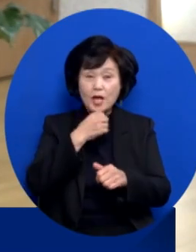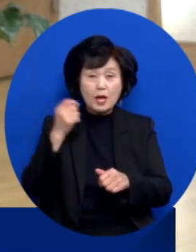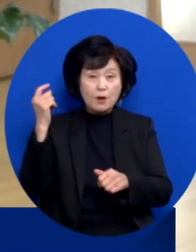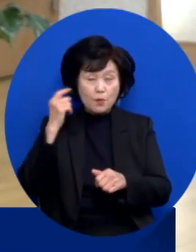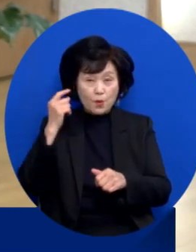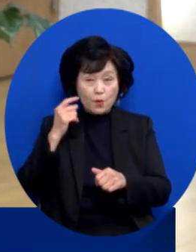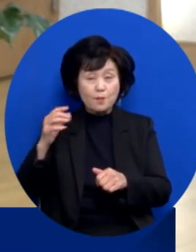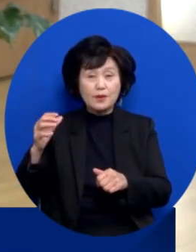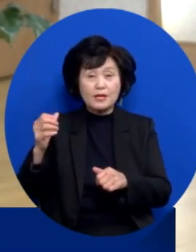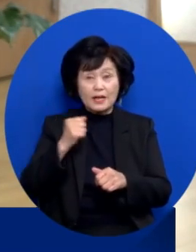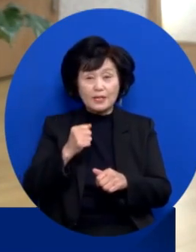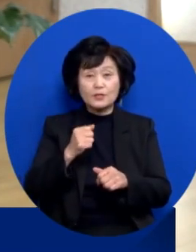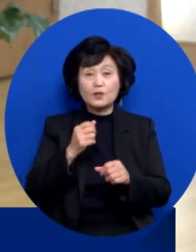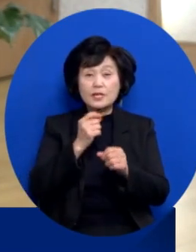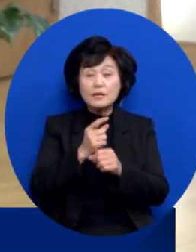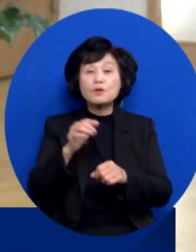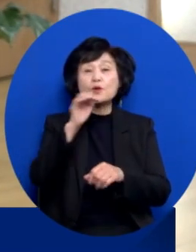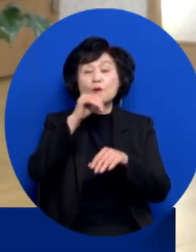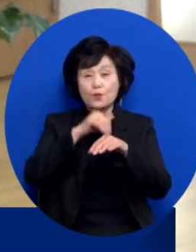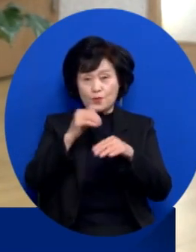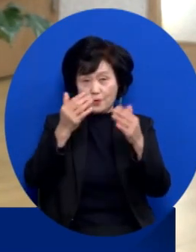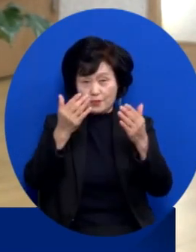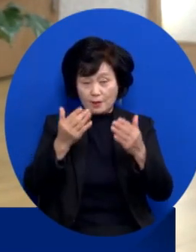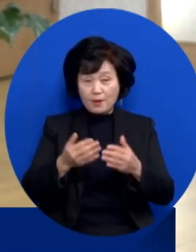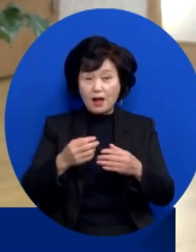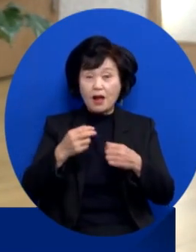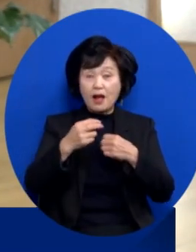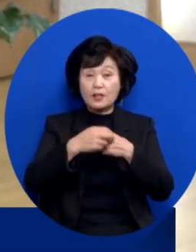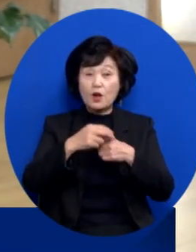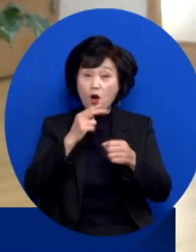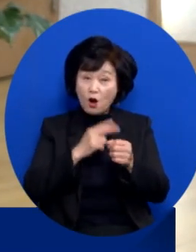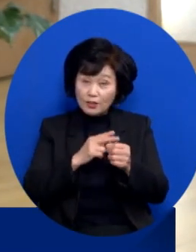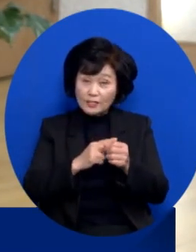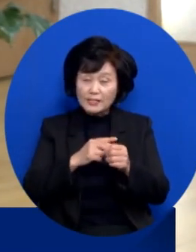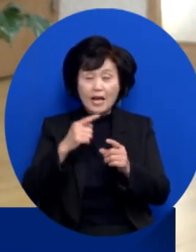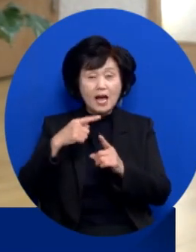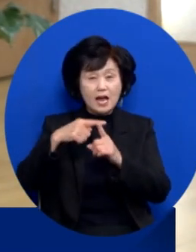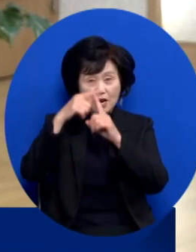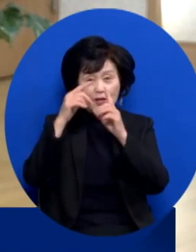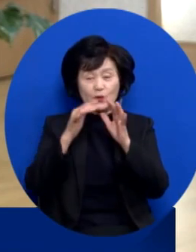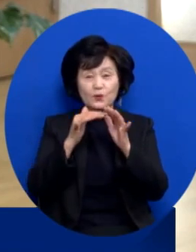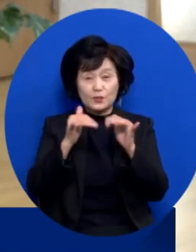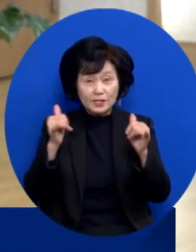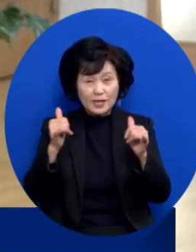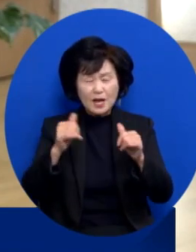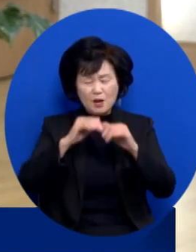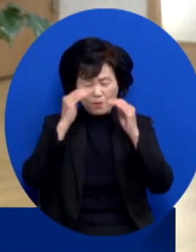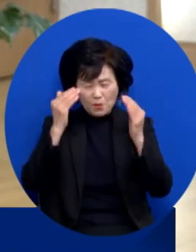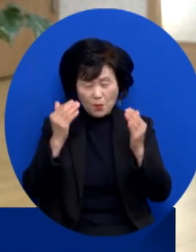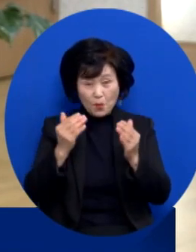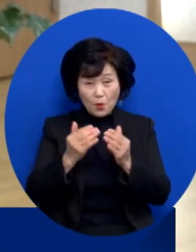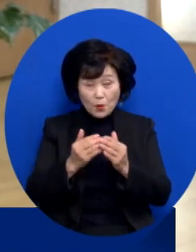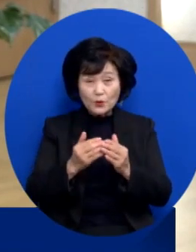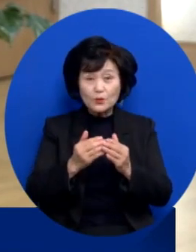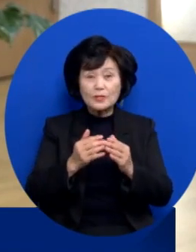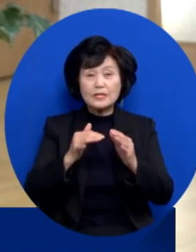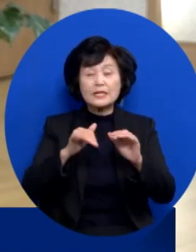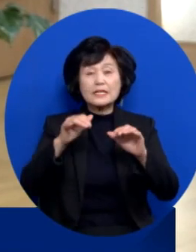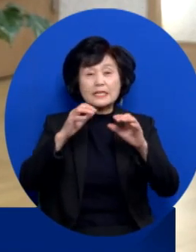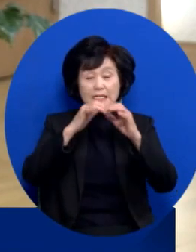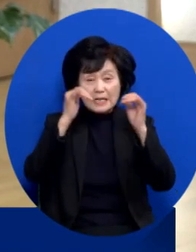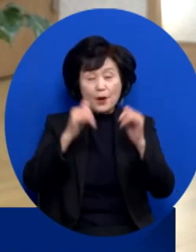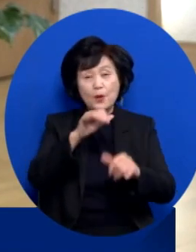복음으로써 이미 훈련을 받은 의사도 좋고 간호사도 좋고 또 모든 사회에 이런 분들에게